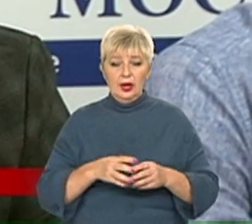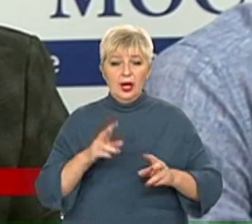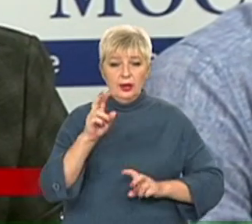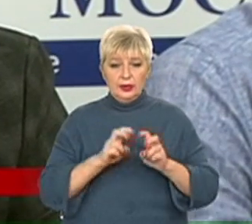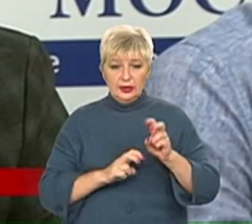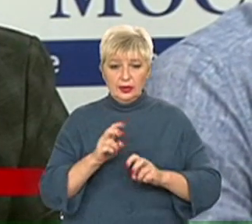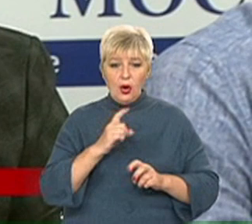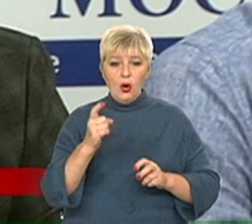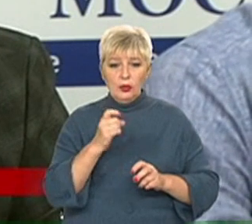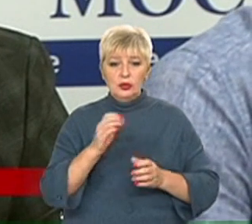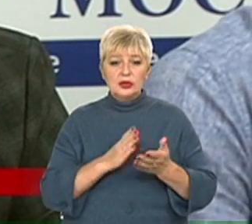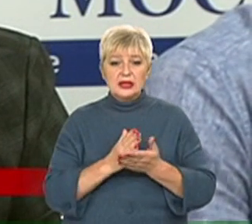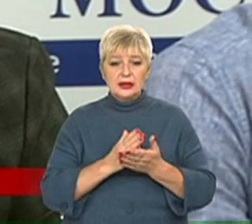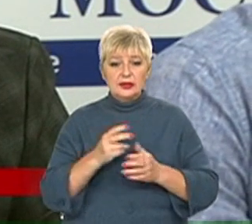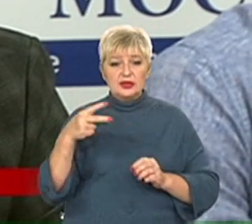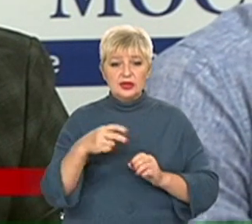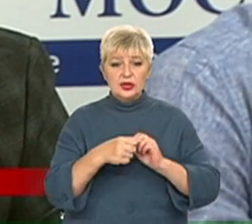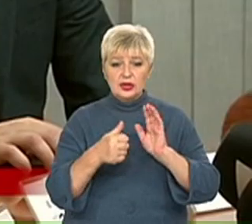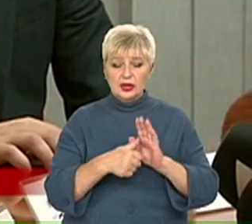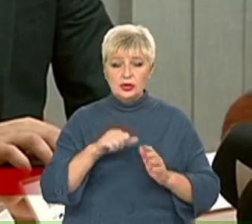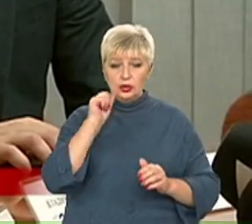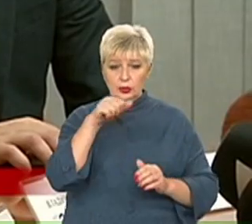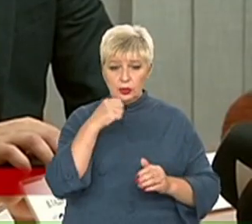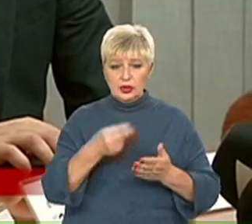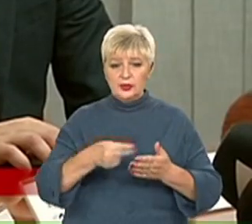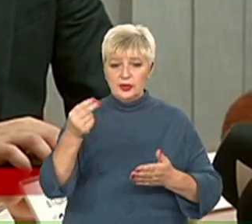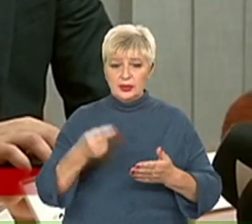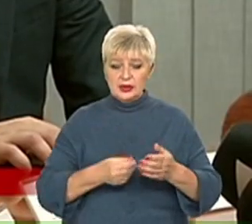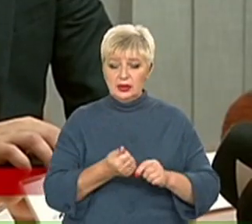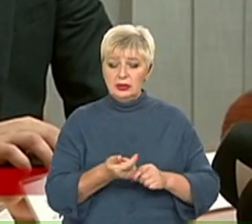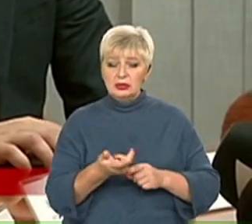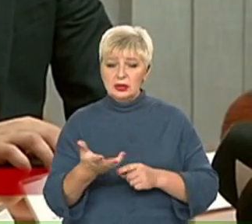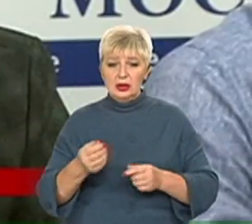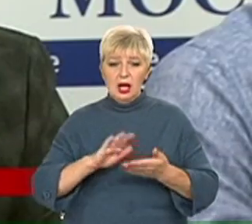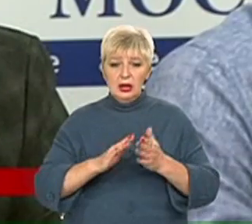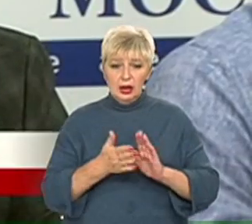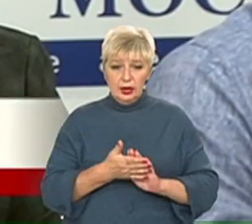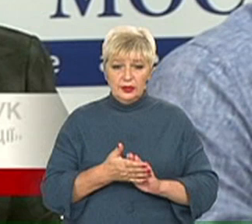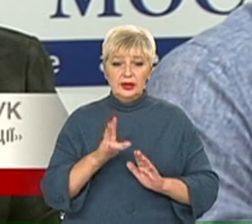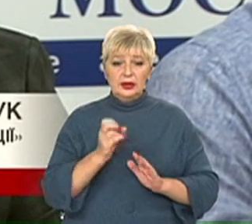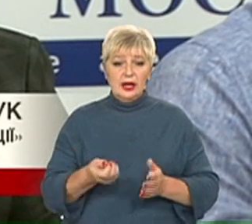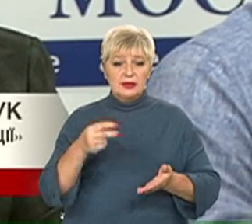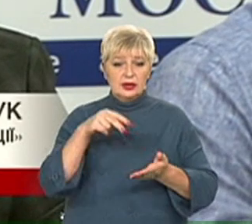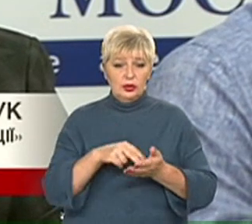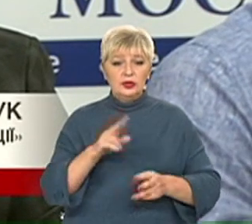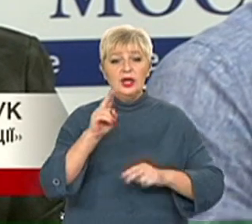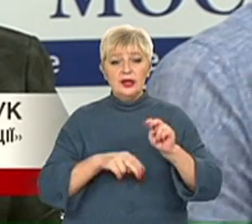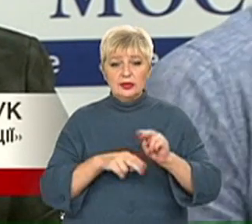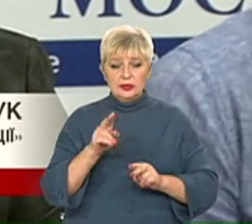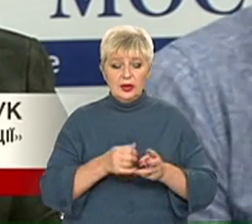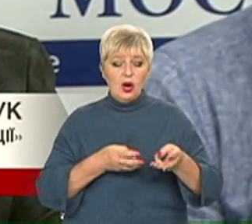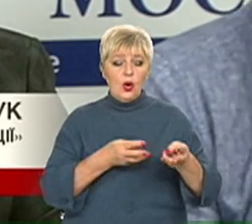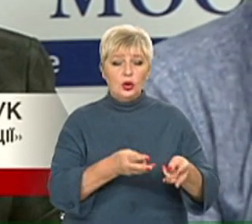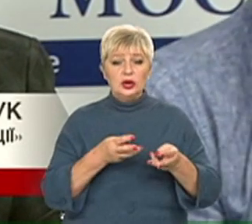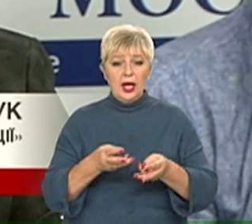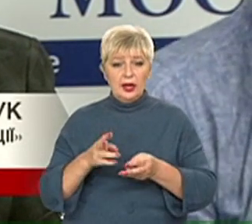Підприємство «Комунжилсервіс» у 2016 році підписало ряд договорів підряду на встановлення та будівництво